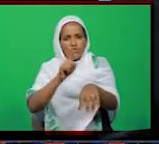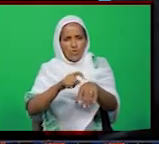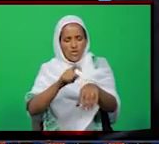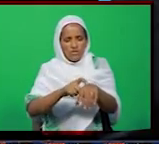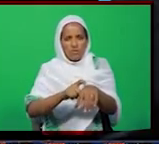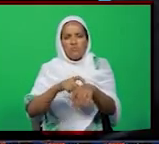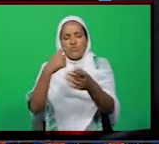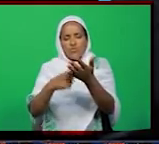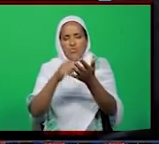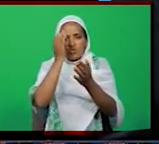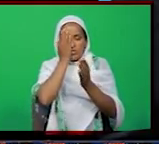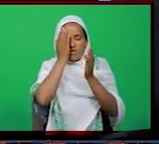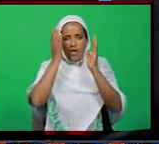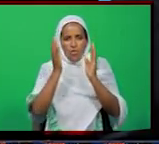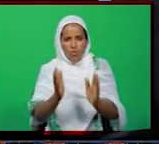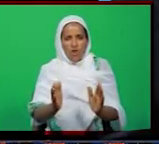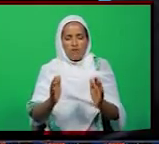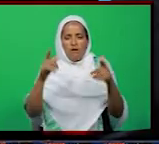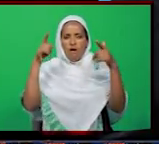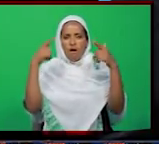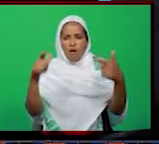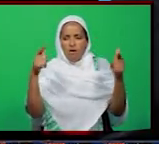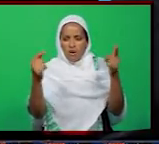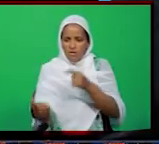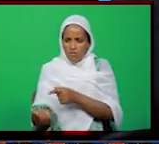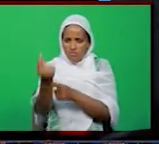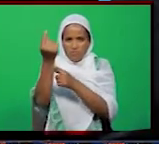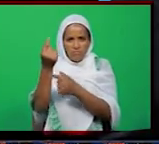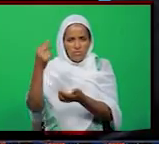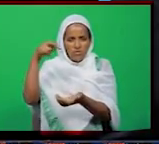እነሆ እስራኤላውያን ድንገት ብድግ ብለው